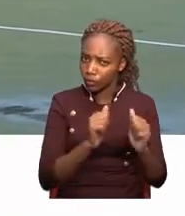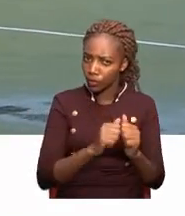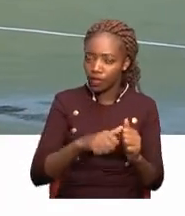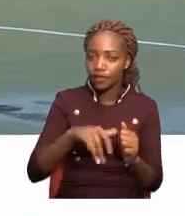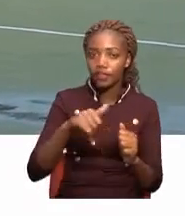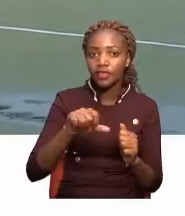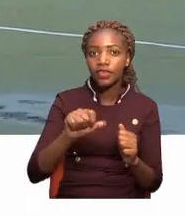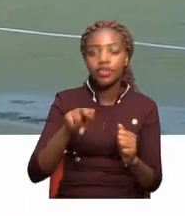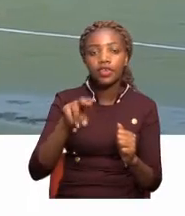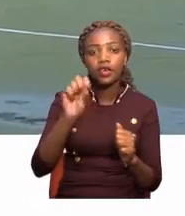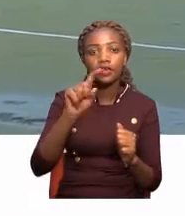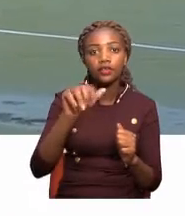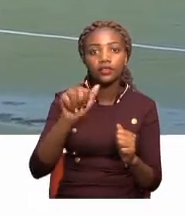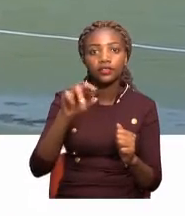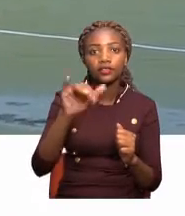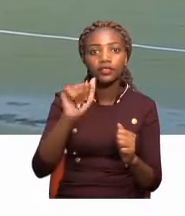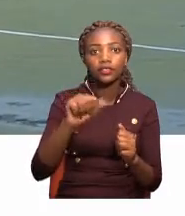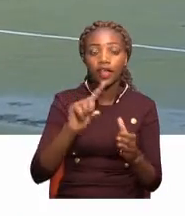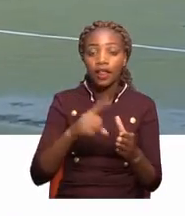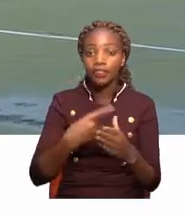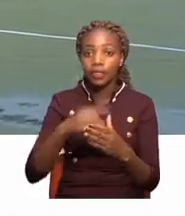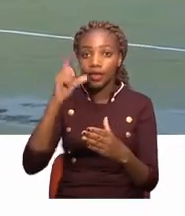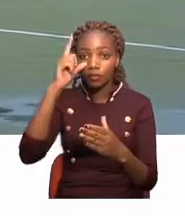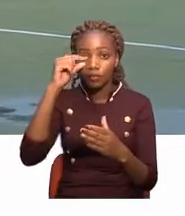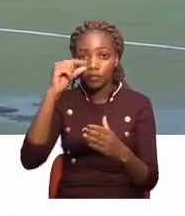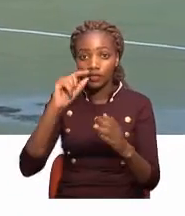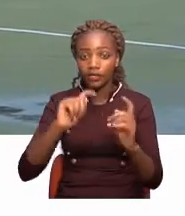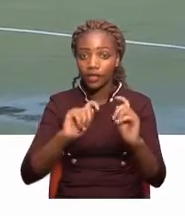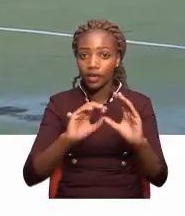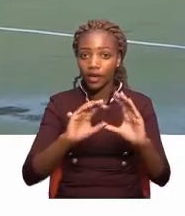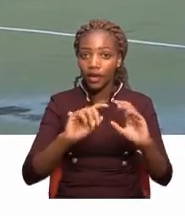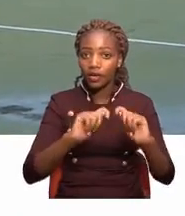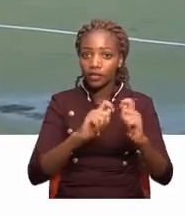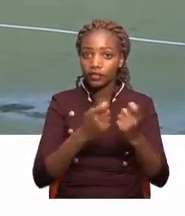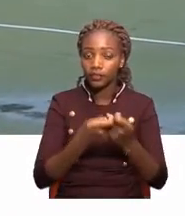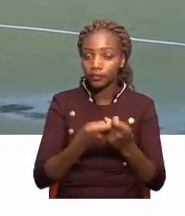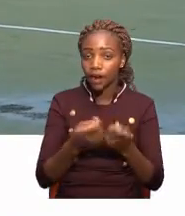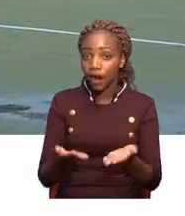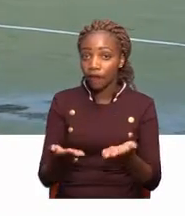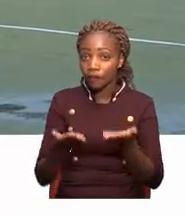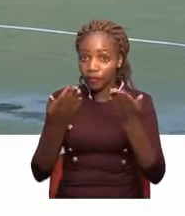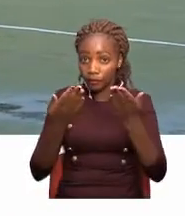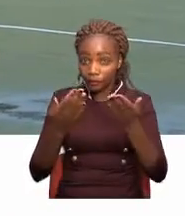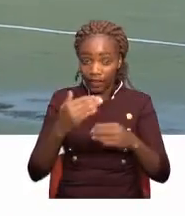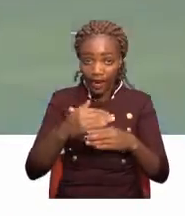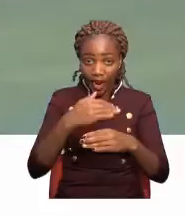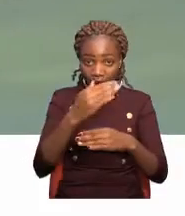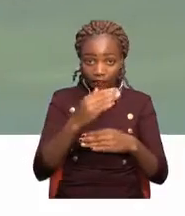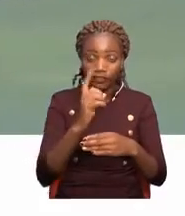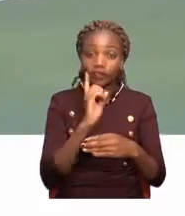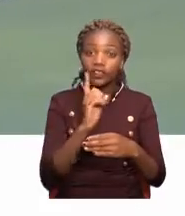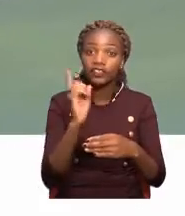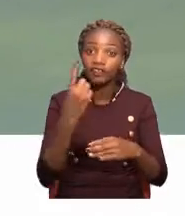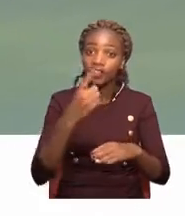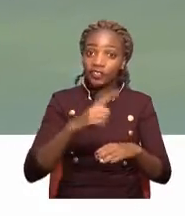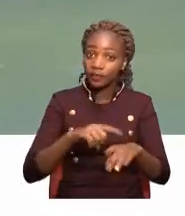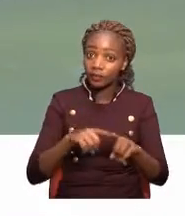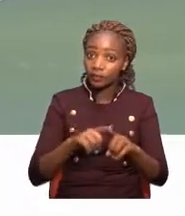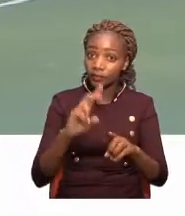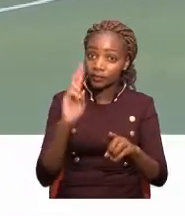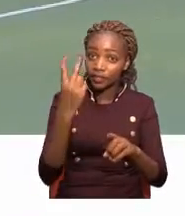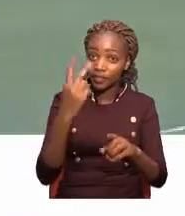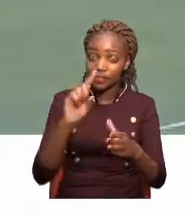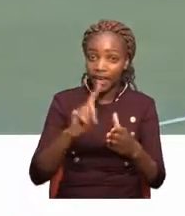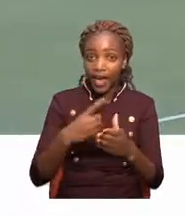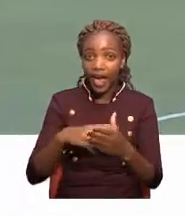Timu ya Park Road Badgers na Mombasa Sports Club zimepanda ngazi hadi ligi kuu ya wanaume ya magongo baada ya kumaliza nafasi ya kwanza na ya pili mtawalia, nazo Impala